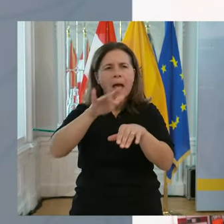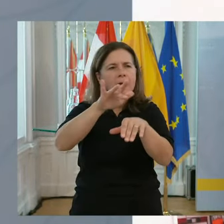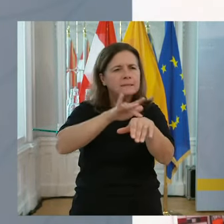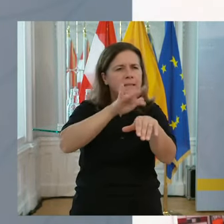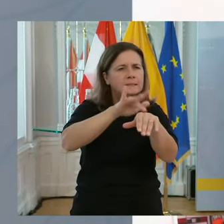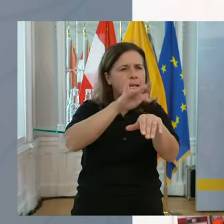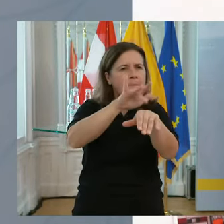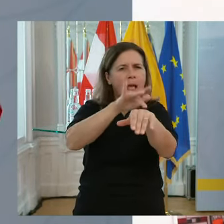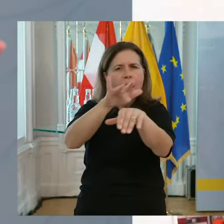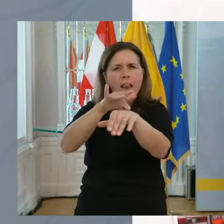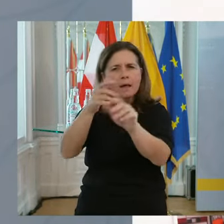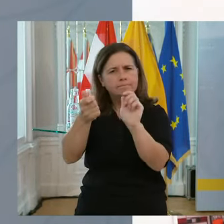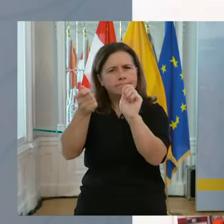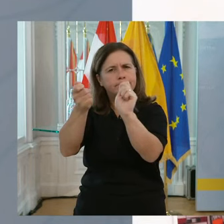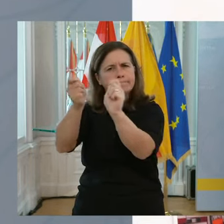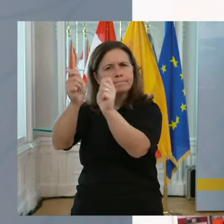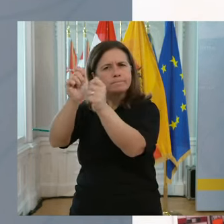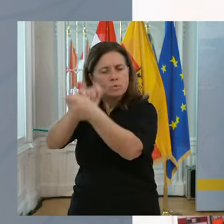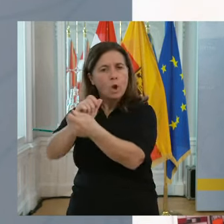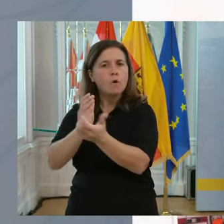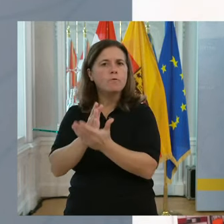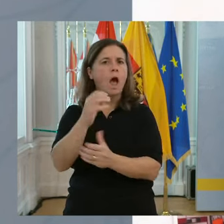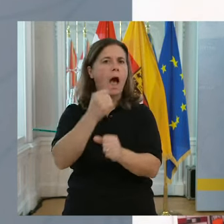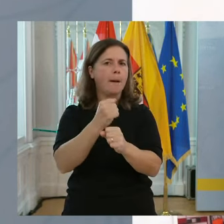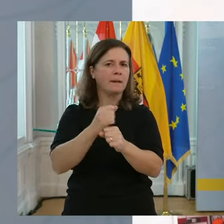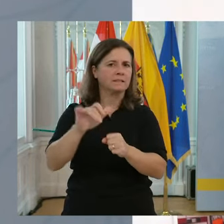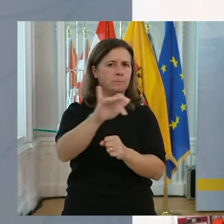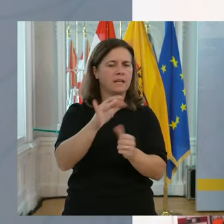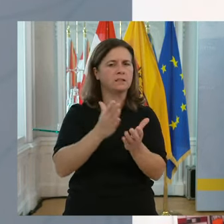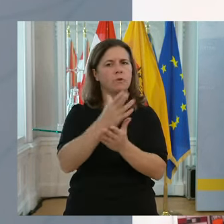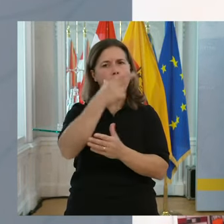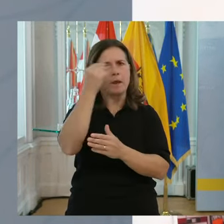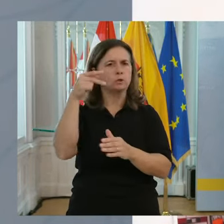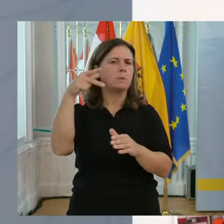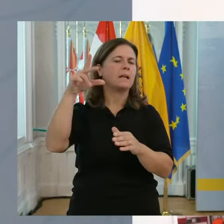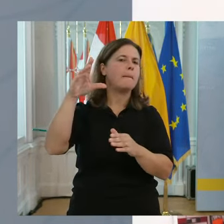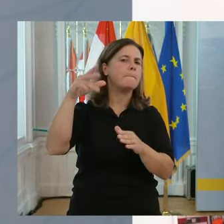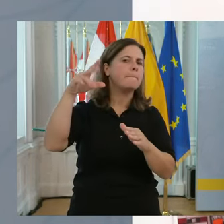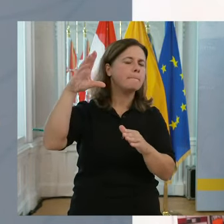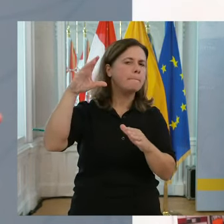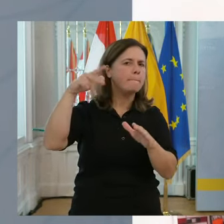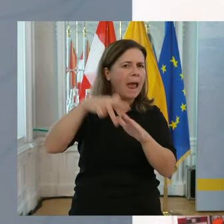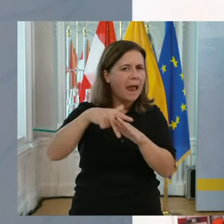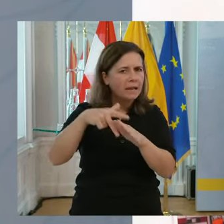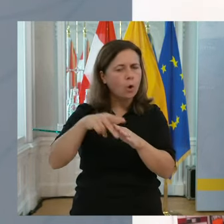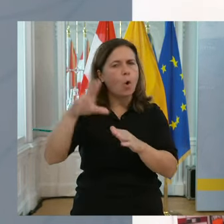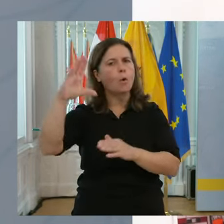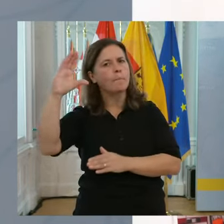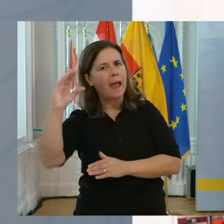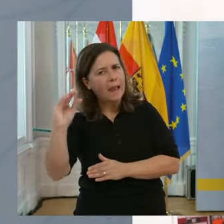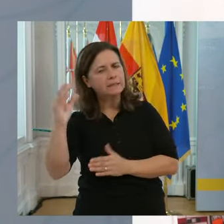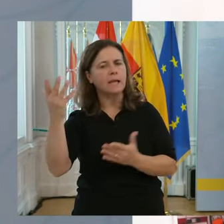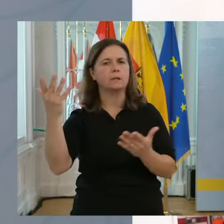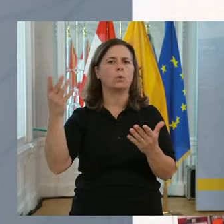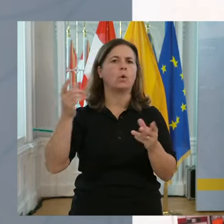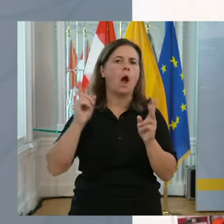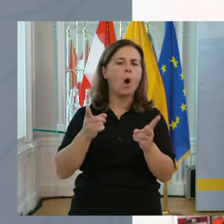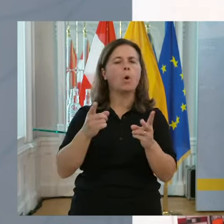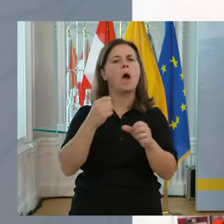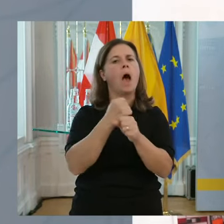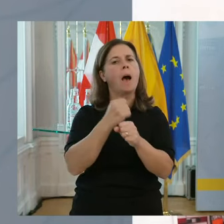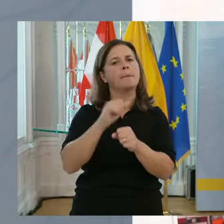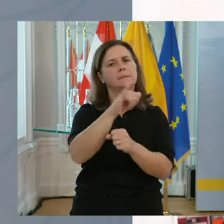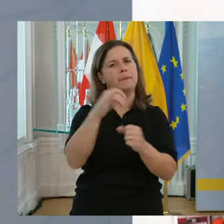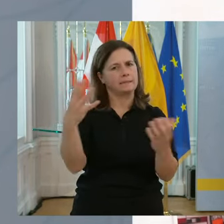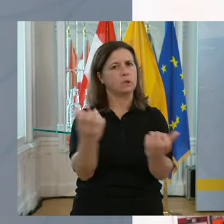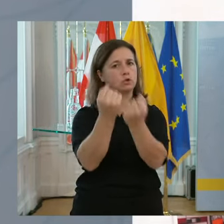sensibilisieren, um für Arbeitsplätze, für Menschen mit Beeinträchtigungen, mit Behinderungen auch Arbeitsplätze